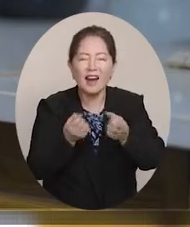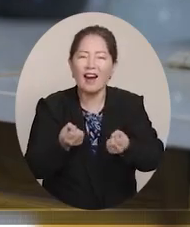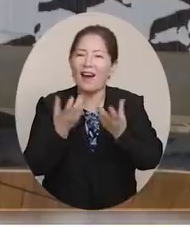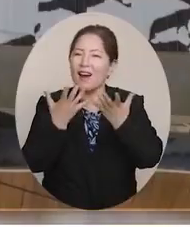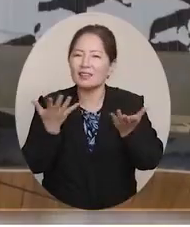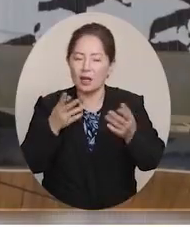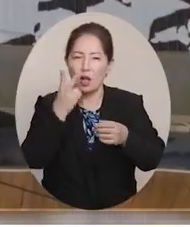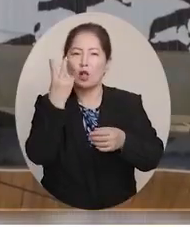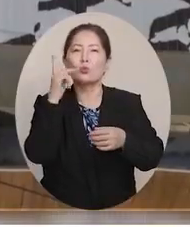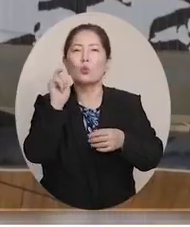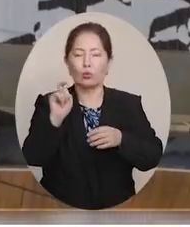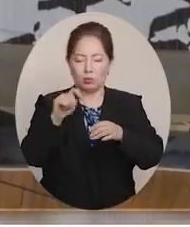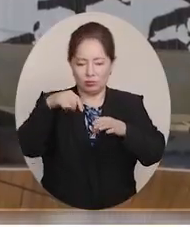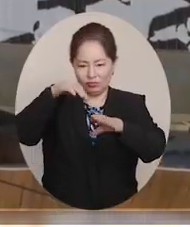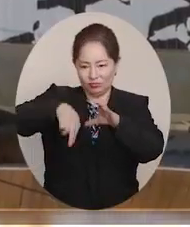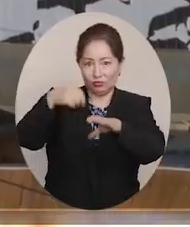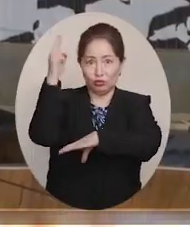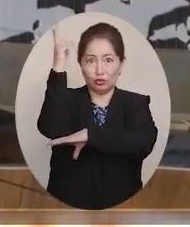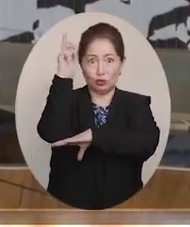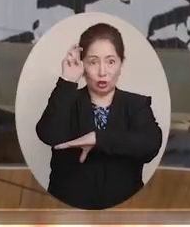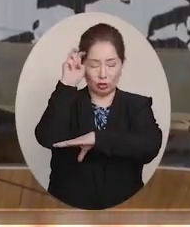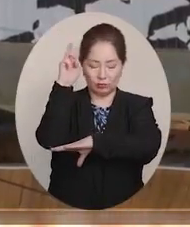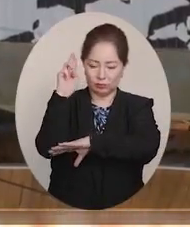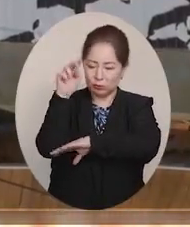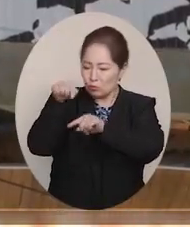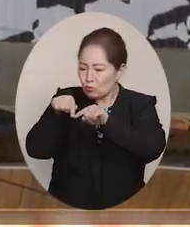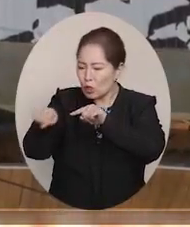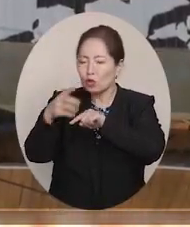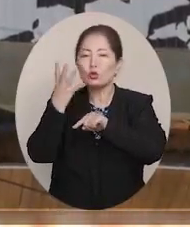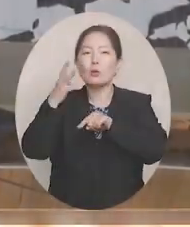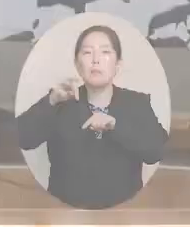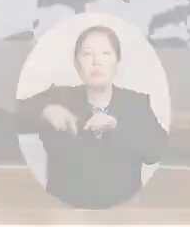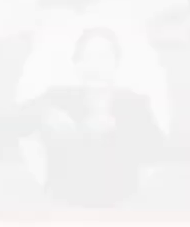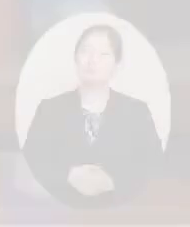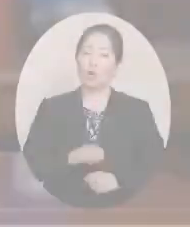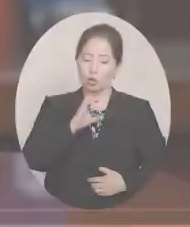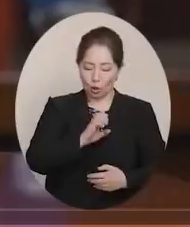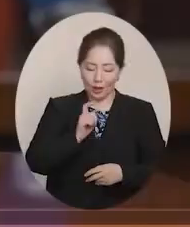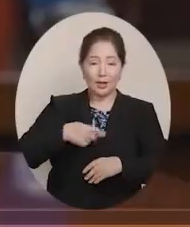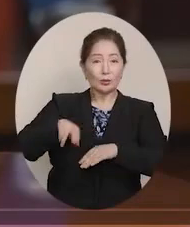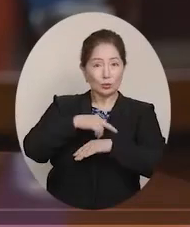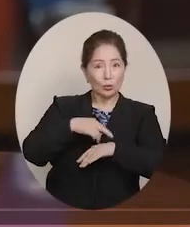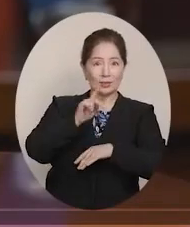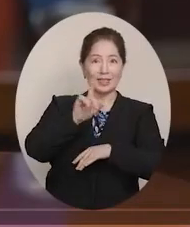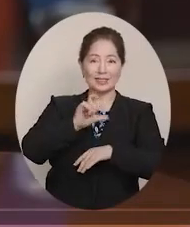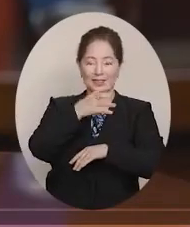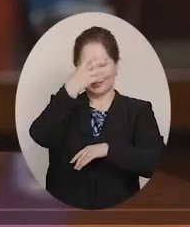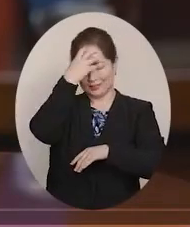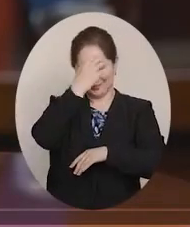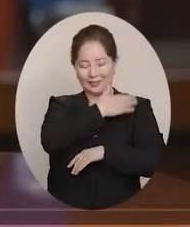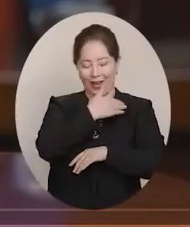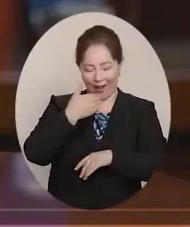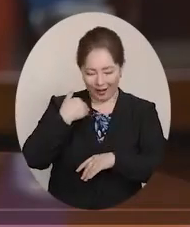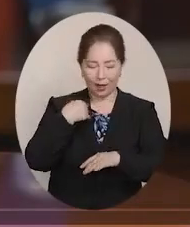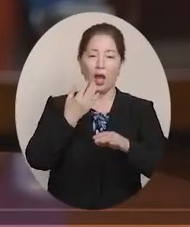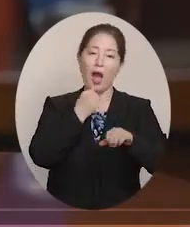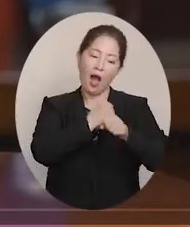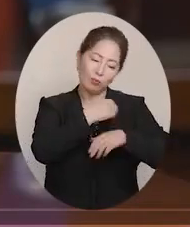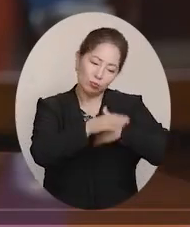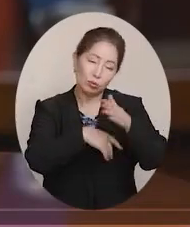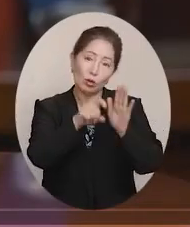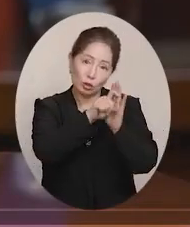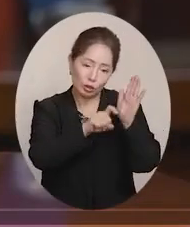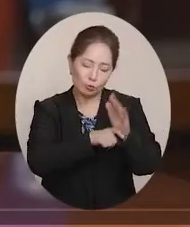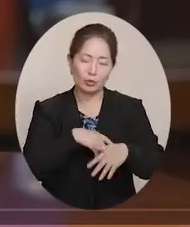бохирдол нь нөхөн жирлэнгос нэг 4 м зайд маш өндөр бохирдолтой. Сонгон архан дүүргийн цаг даргын үйл ажиллагааны хөтөлбөрийг 2020